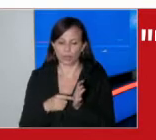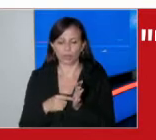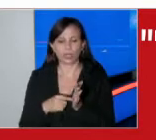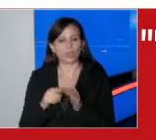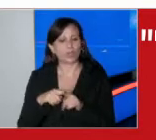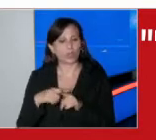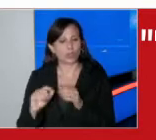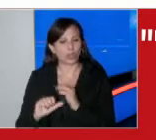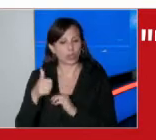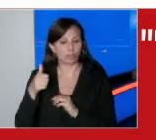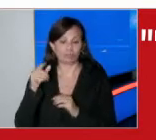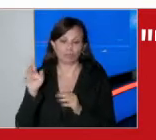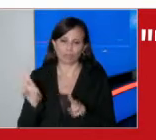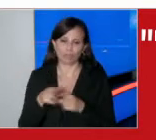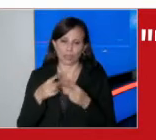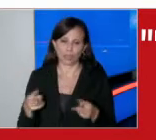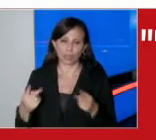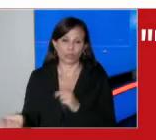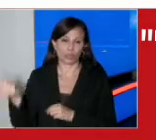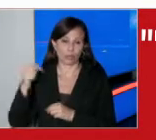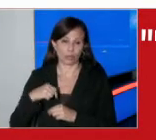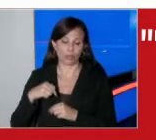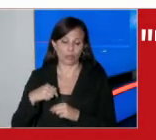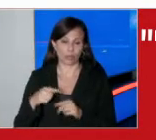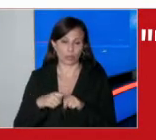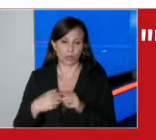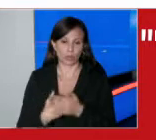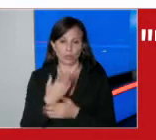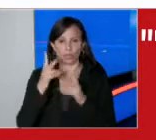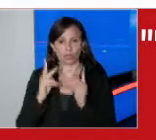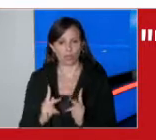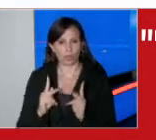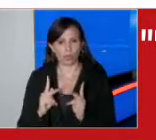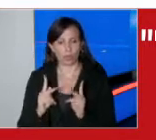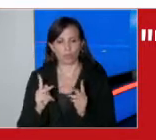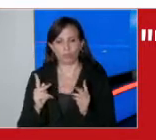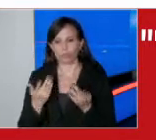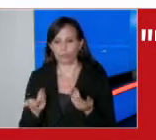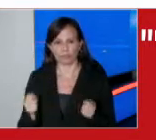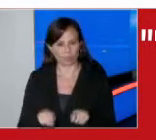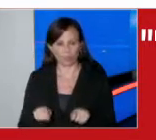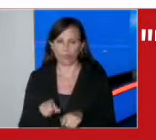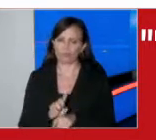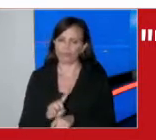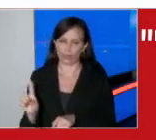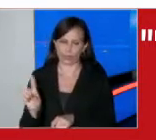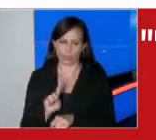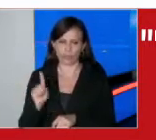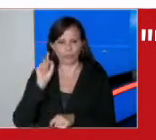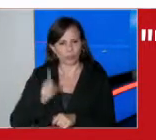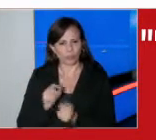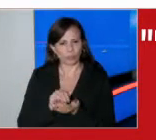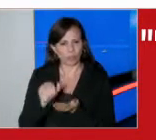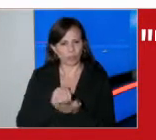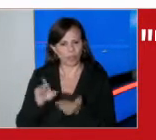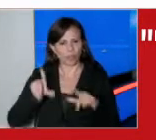הקורונה, ולכן אנחנו לא יכולים כל פעם שמגיע זן כזה לעצור הכל, להיכנס להסגר, אלא אנחנו צריכים להמשיך עם החיים כמו שאנחנו, כמו